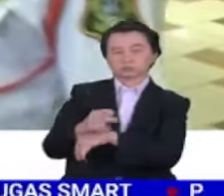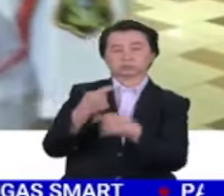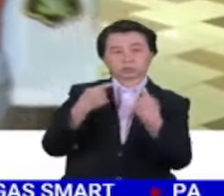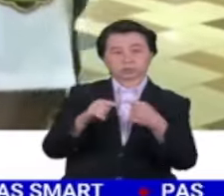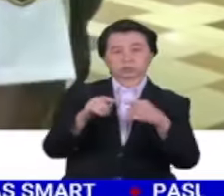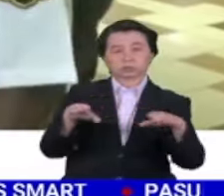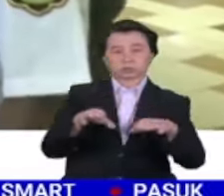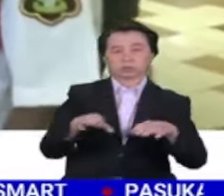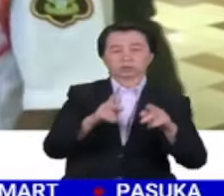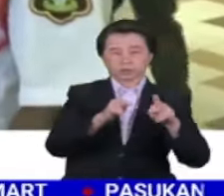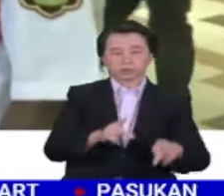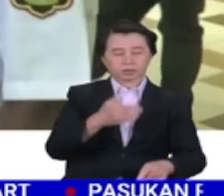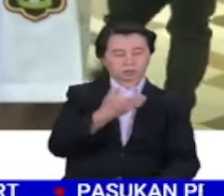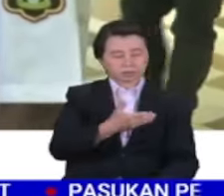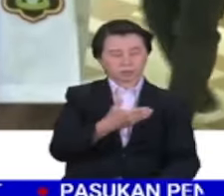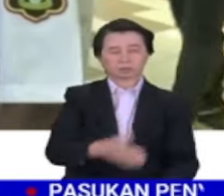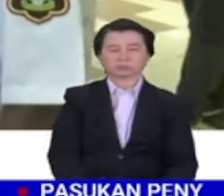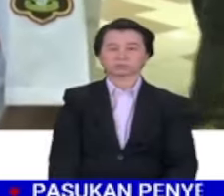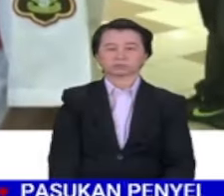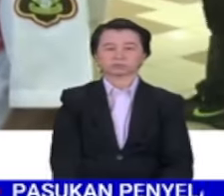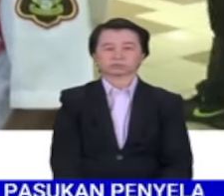yang sedang dilakukan pihaknya